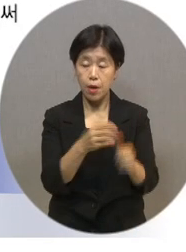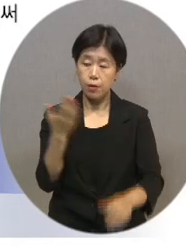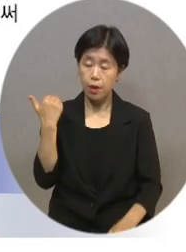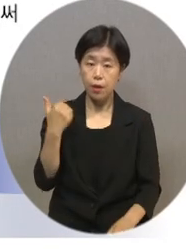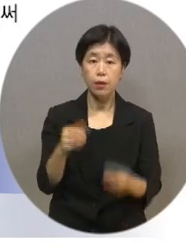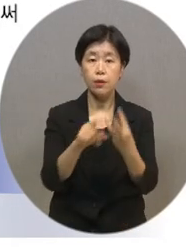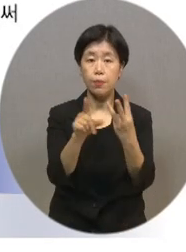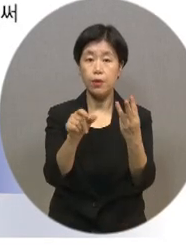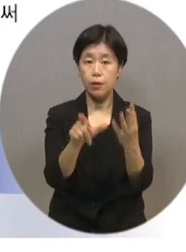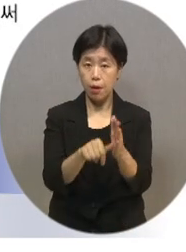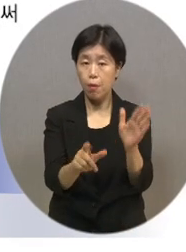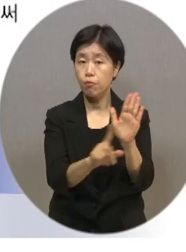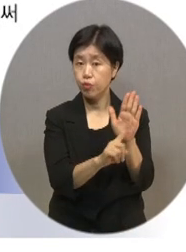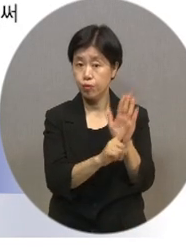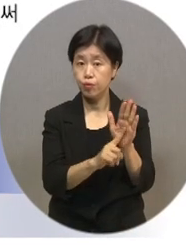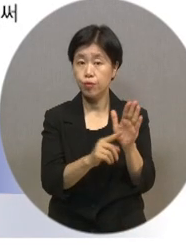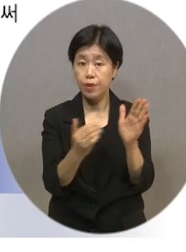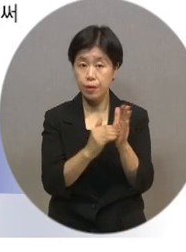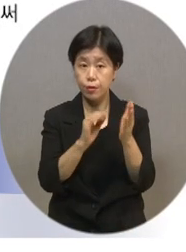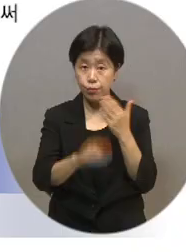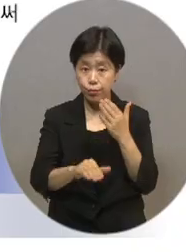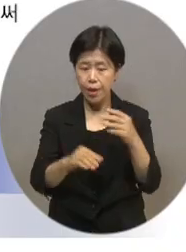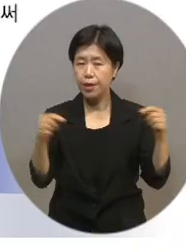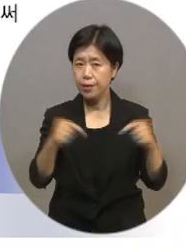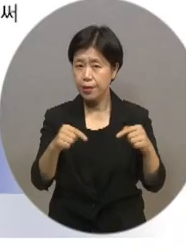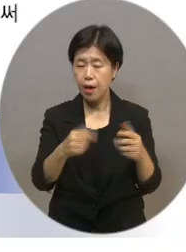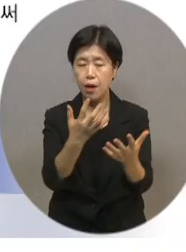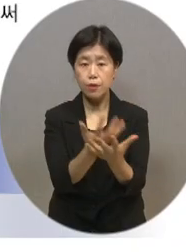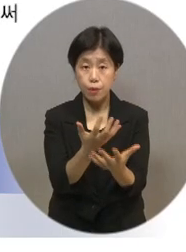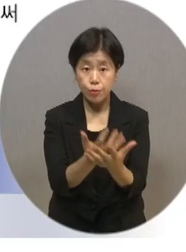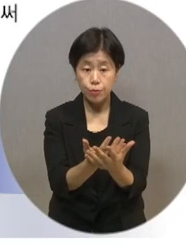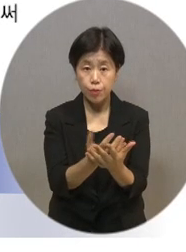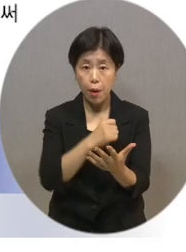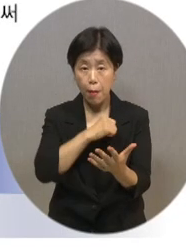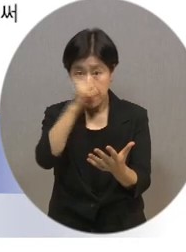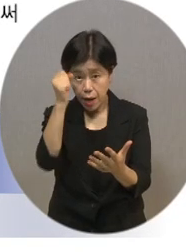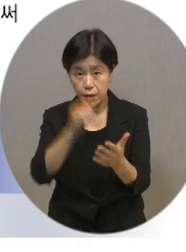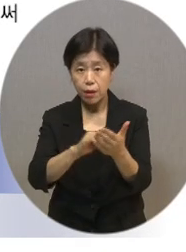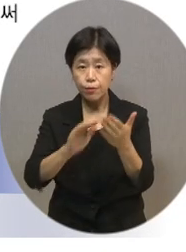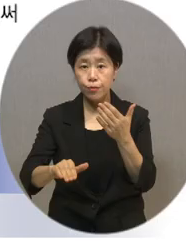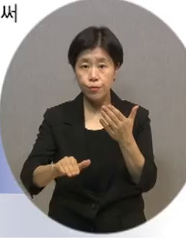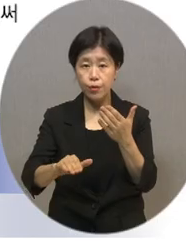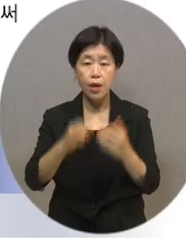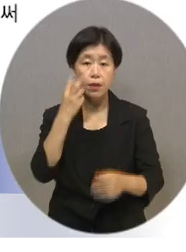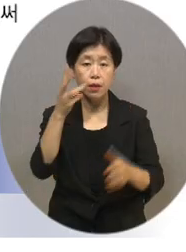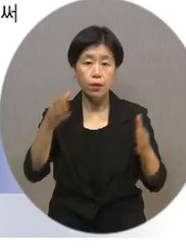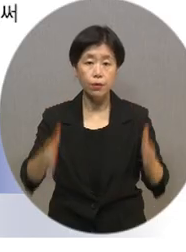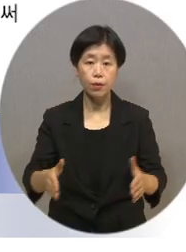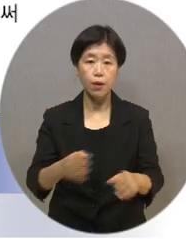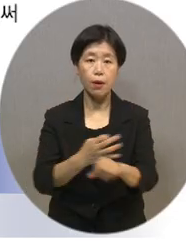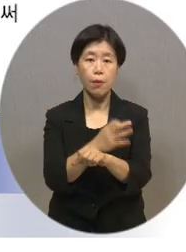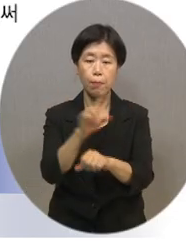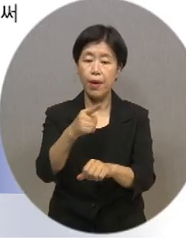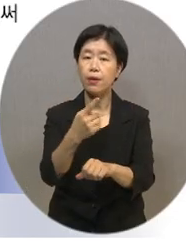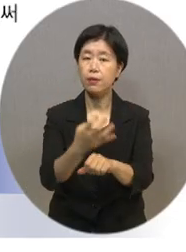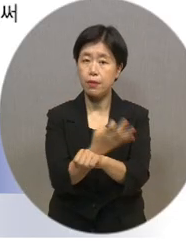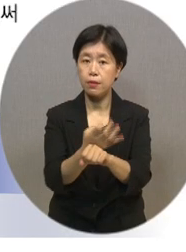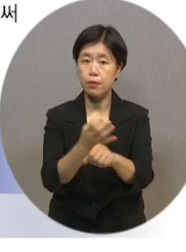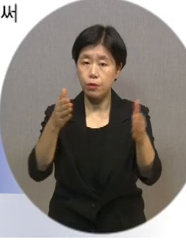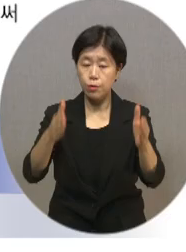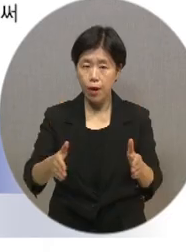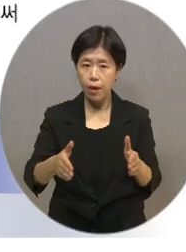공고 후서 심사와 면접을 거쳐 3개월간 총 140시간 진술조력인 신규 양성